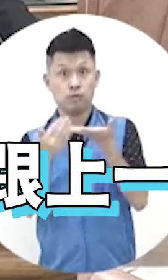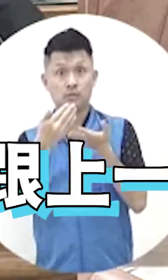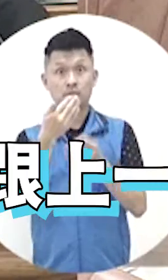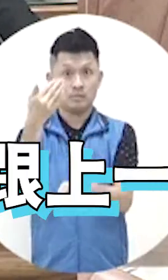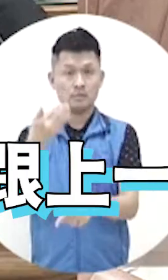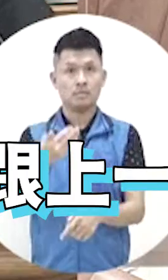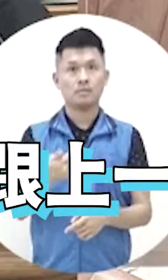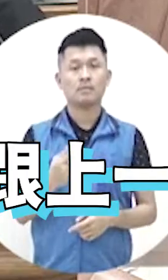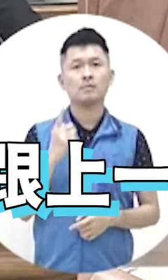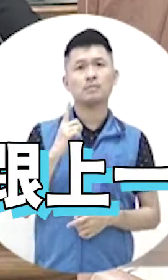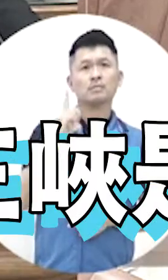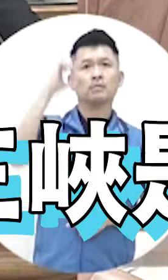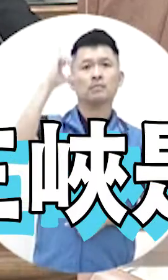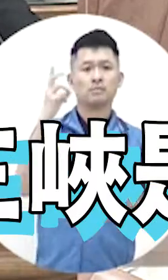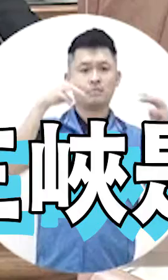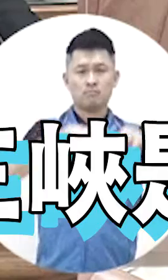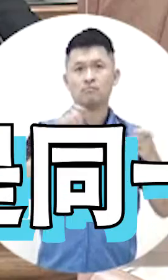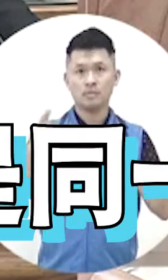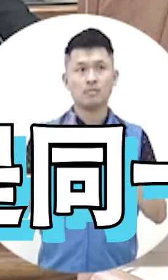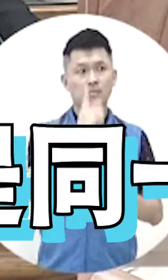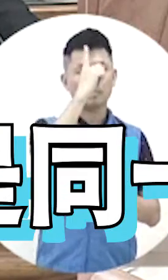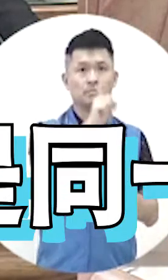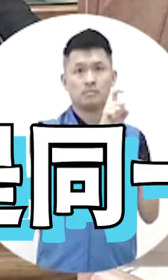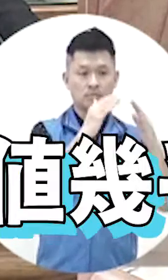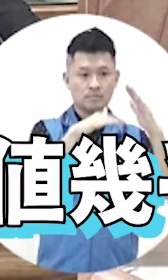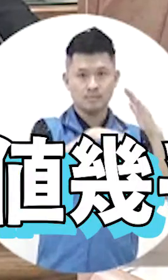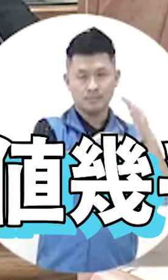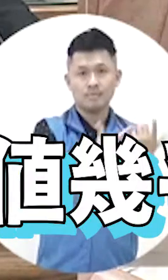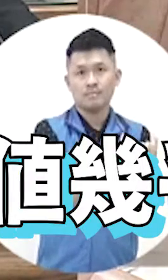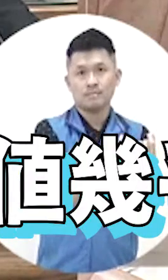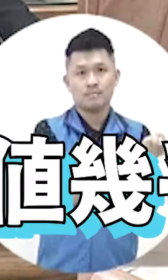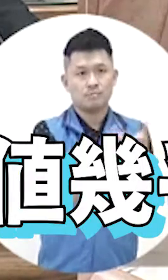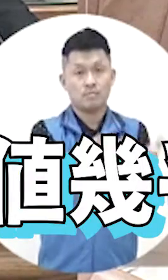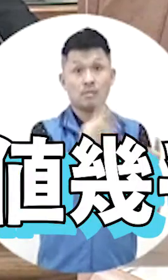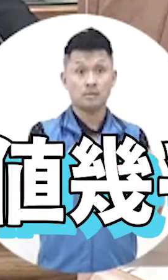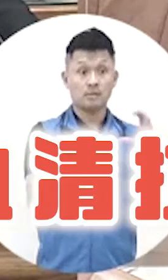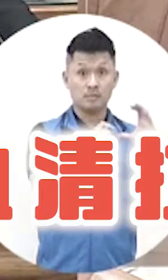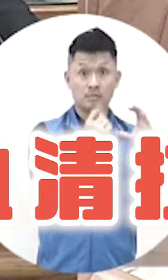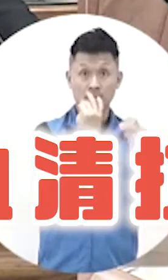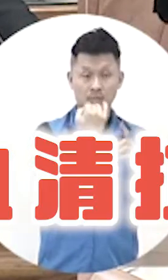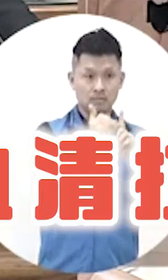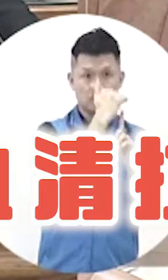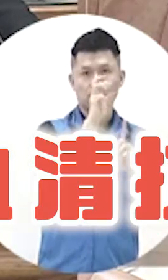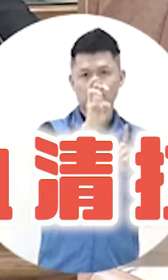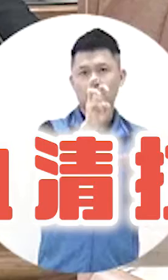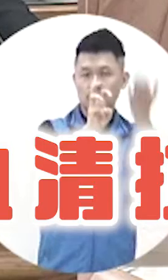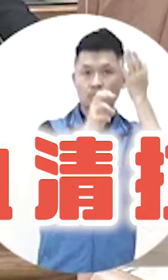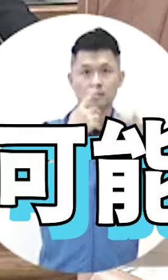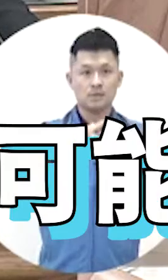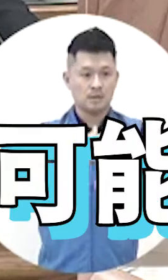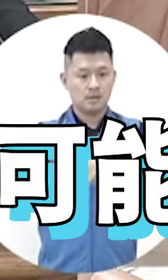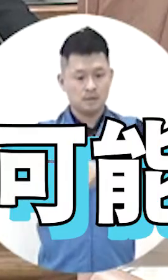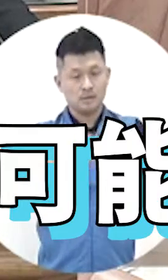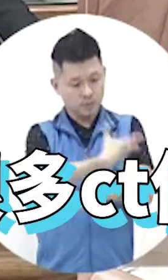为这个案件跟上一次三峡不一样，上次三峡是10件，可是它是同一个家庭，而且它的 CT 值都几乎都30以上，然后做过血清抗体是